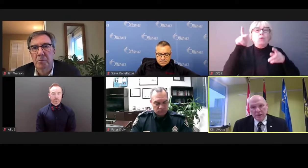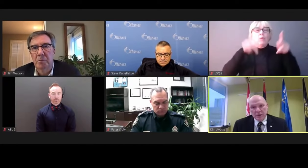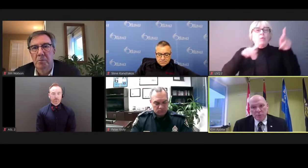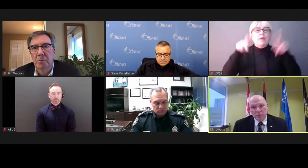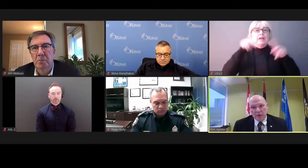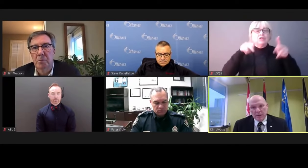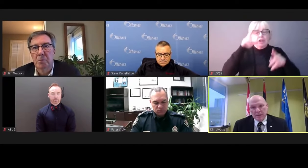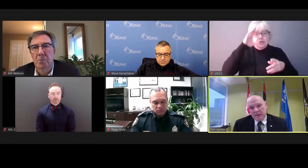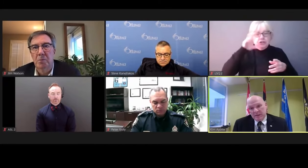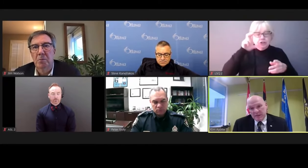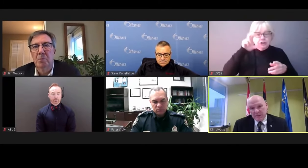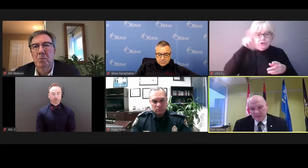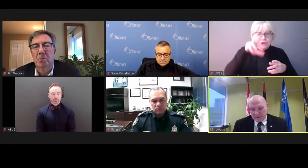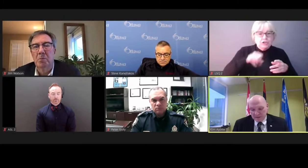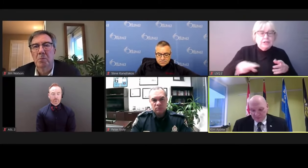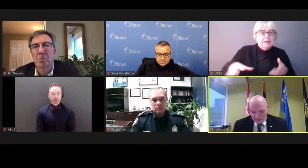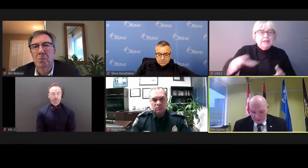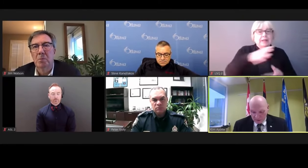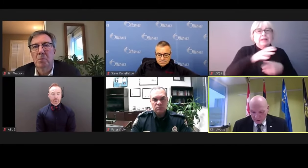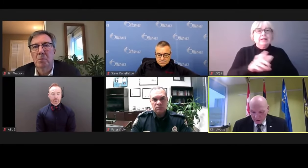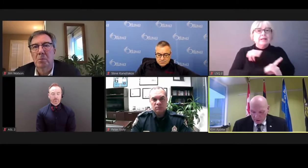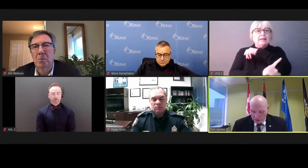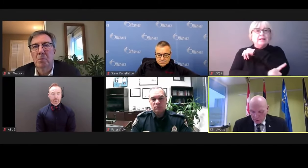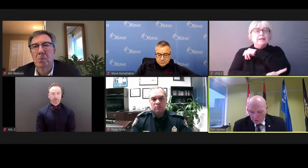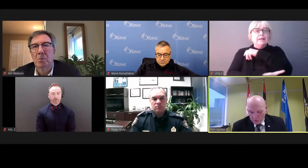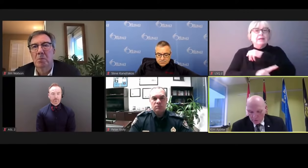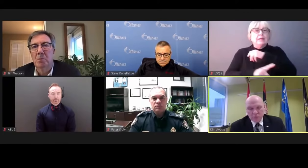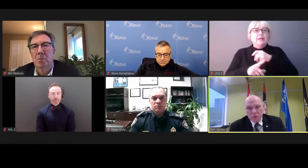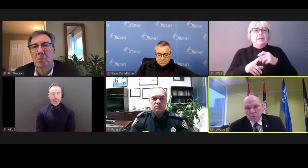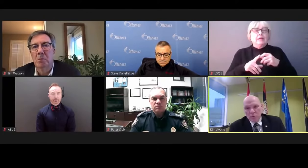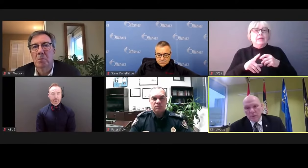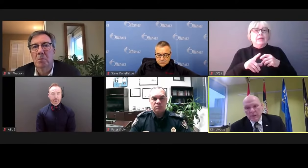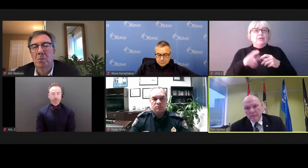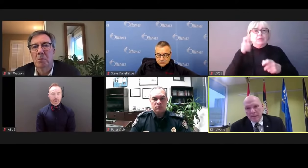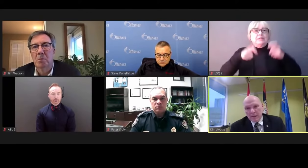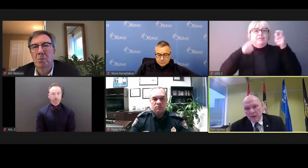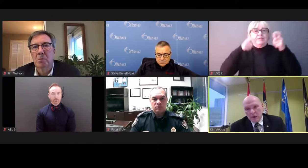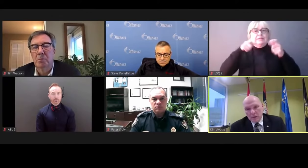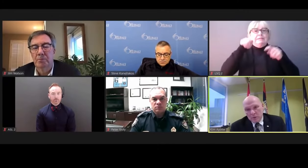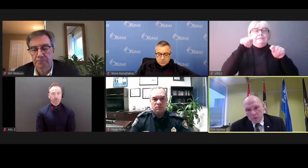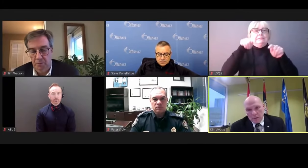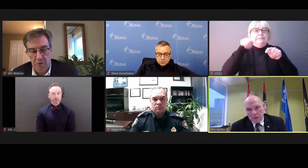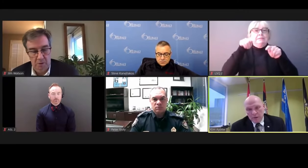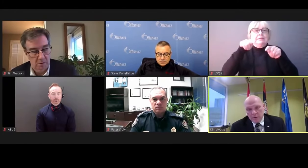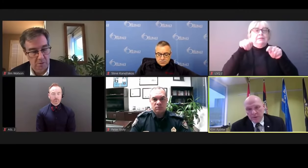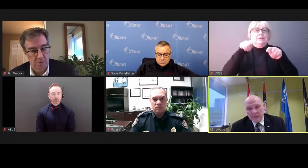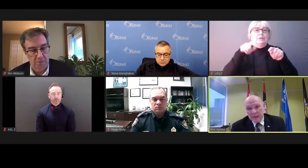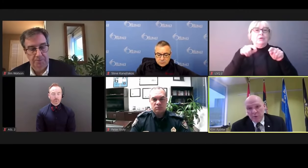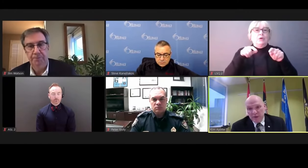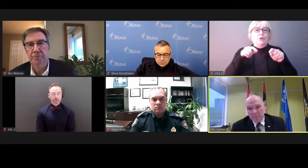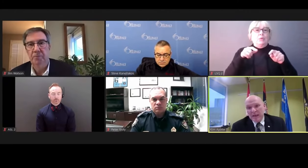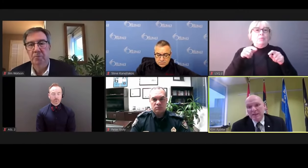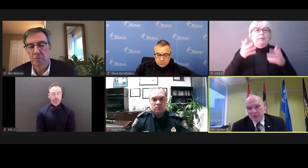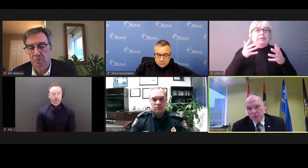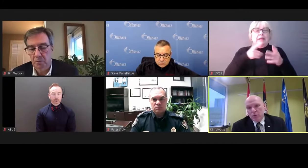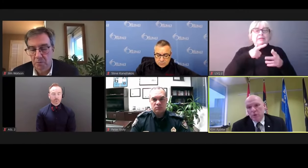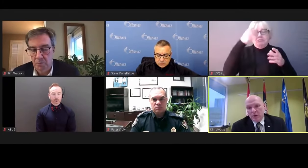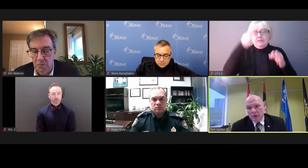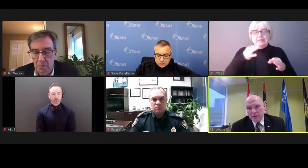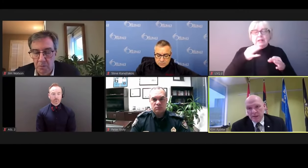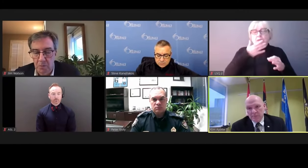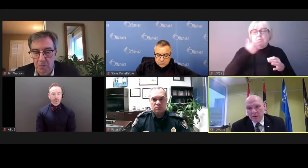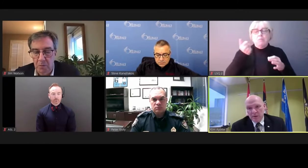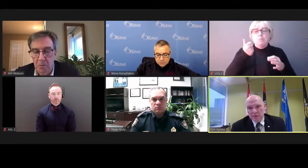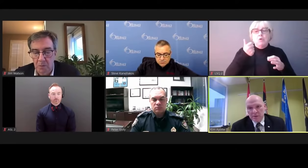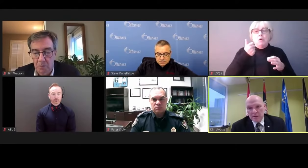les déchets pour ces édifices-là sont pas. Ils ont décidé de ne pas venir parce que